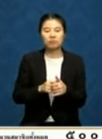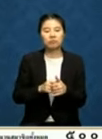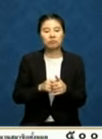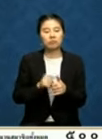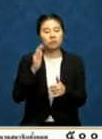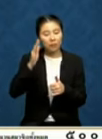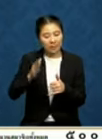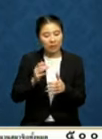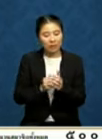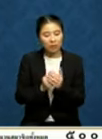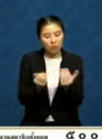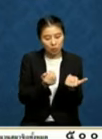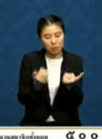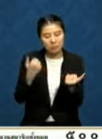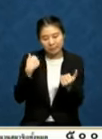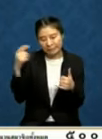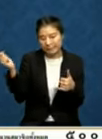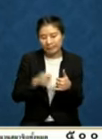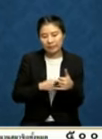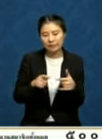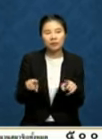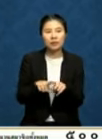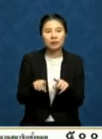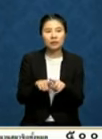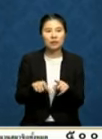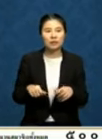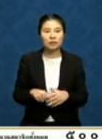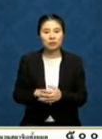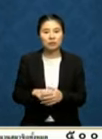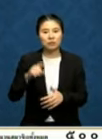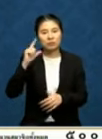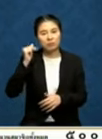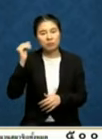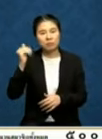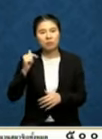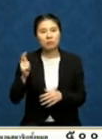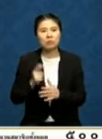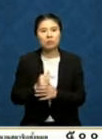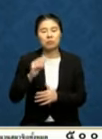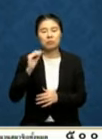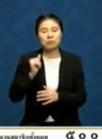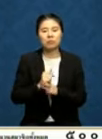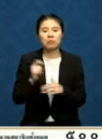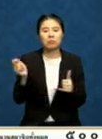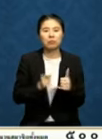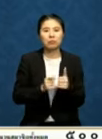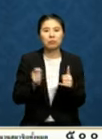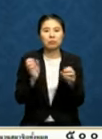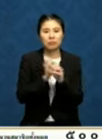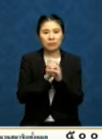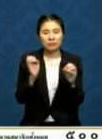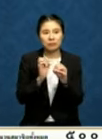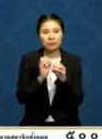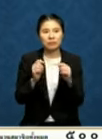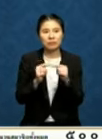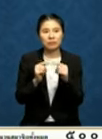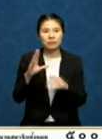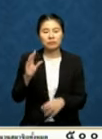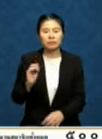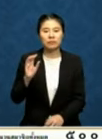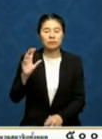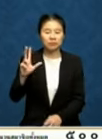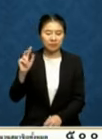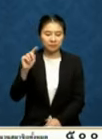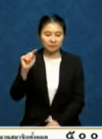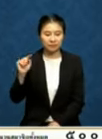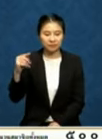เลือกตีลูกตนเองแต่ในทางกลับกันครับในบรรดาผู้ปกครองที่ไม่เคยถูกพ่อแม่ตนเองลงโทษด้วยการตีเหลือแค่ 53% เท่